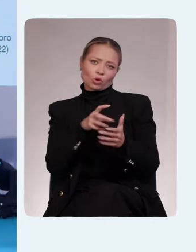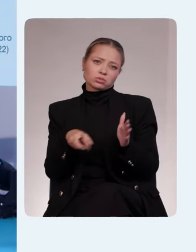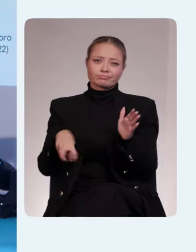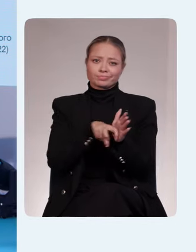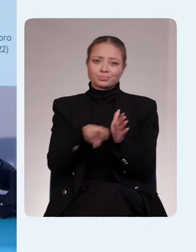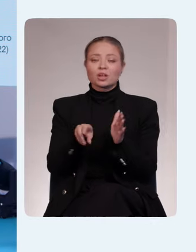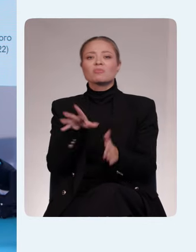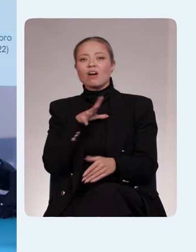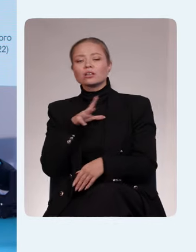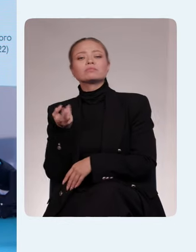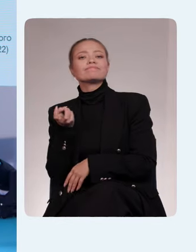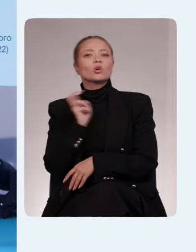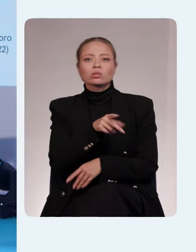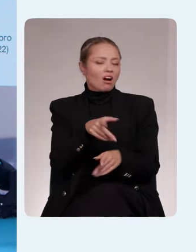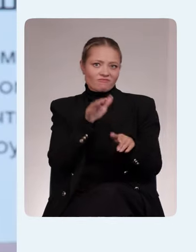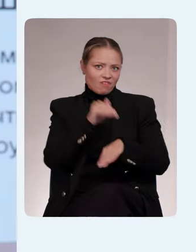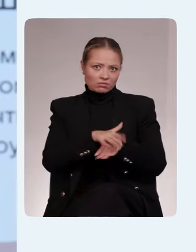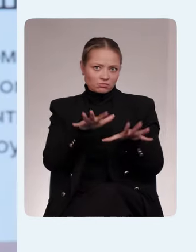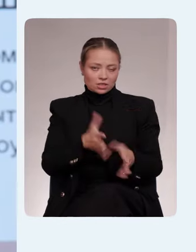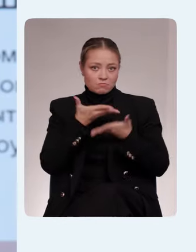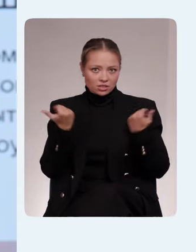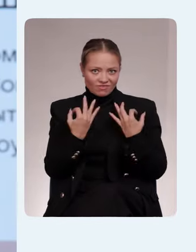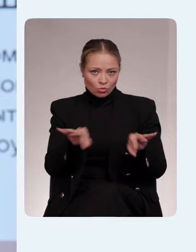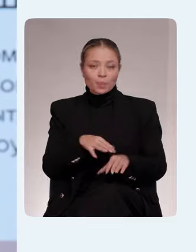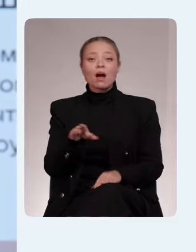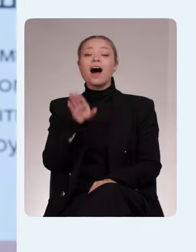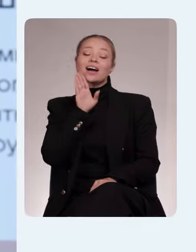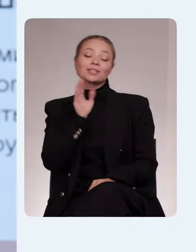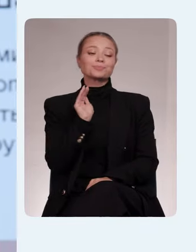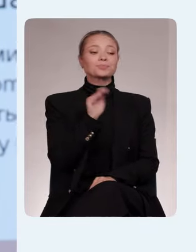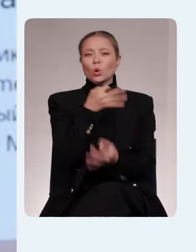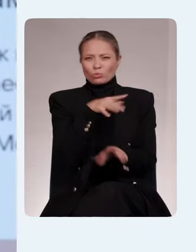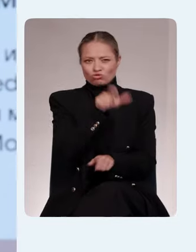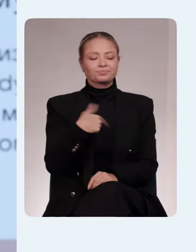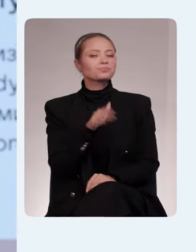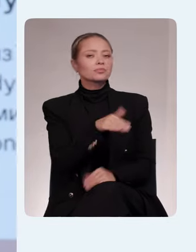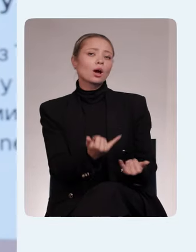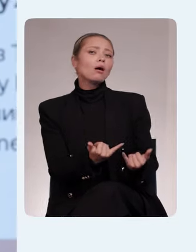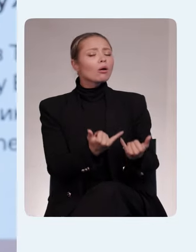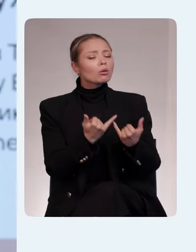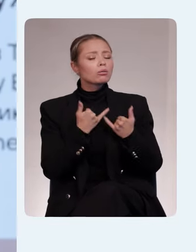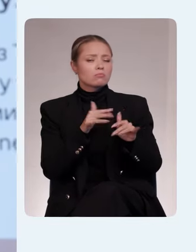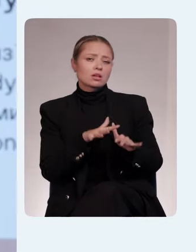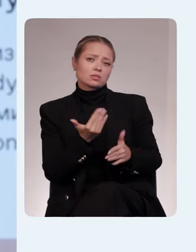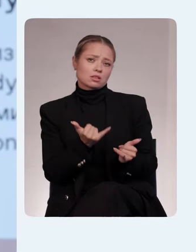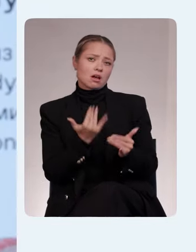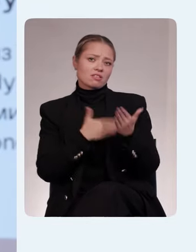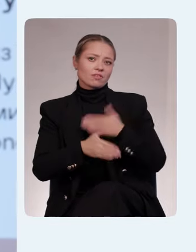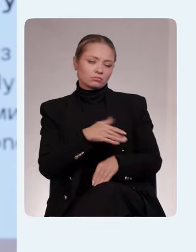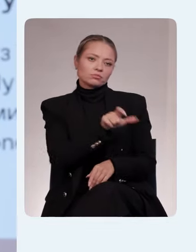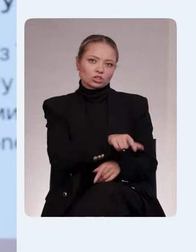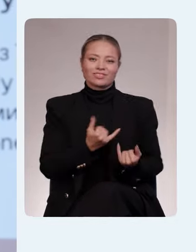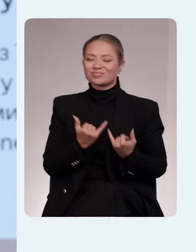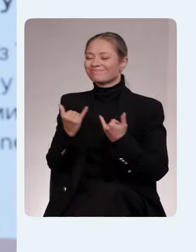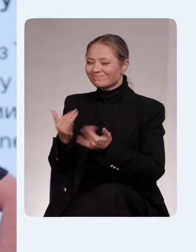нет свободных сидячих мест. И она подходит просто к любому человеку и говорит, уступите место инвалиду. Ну, человек, естественно, встает,